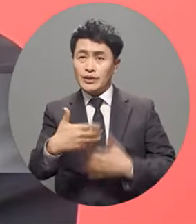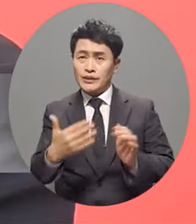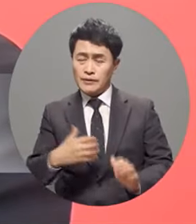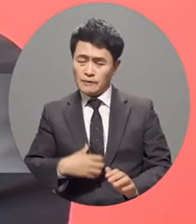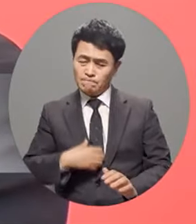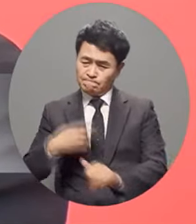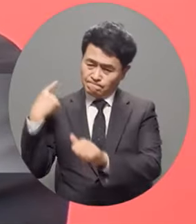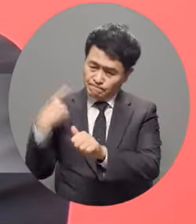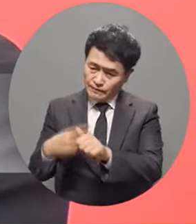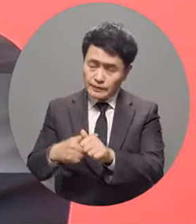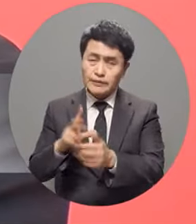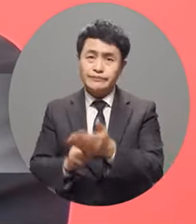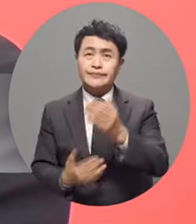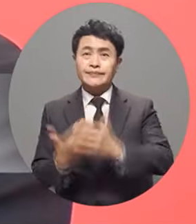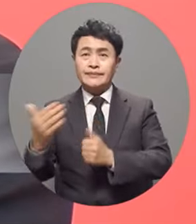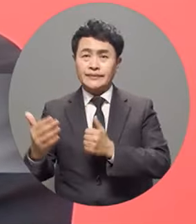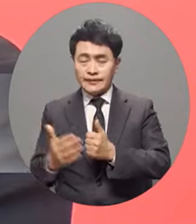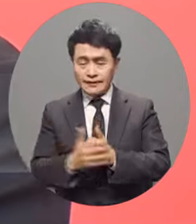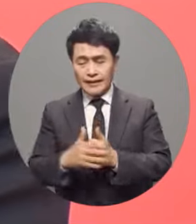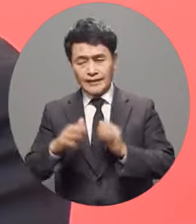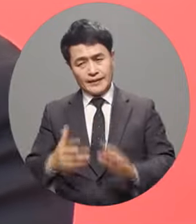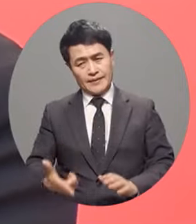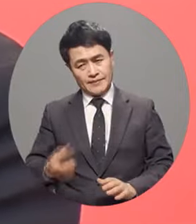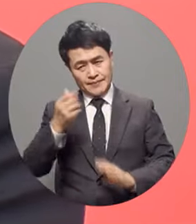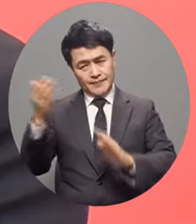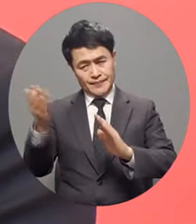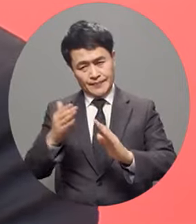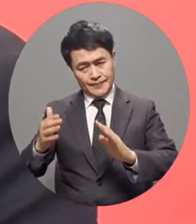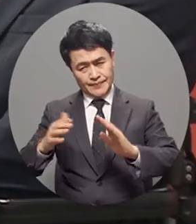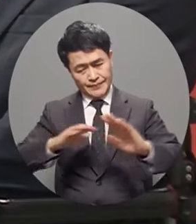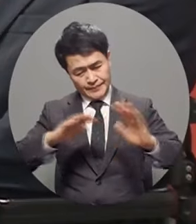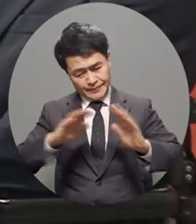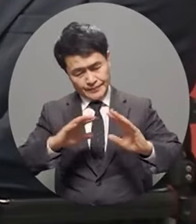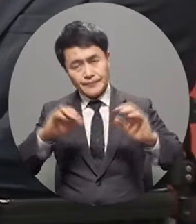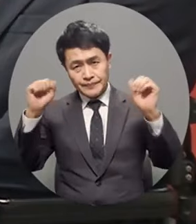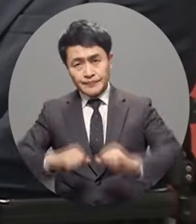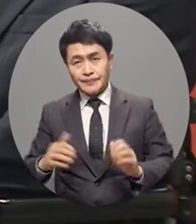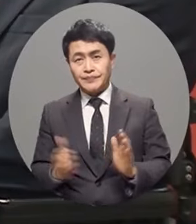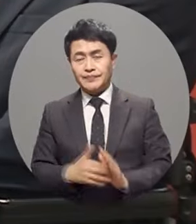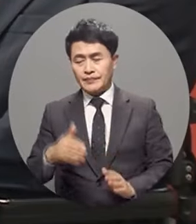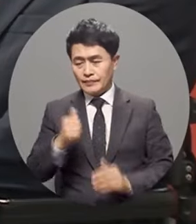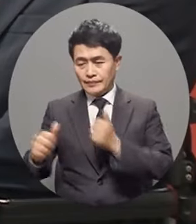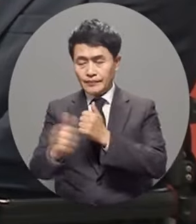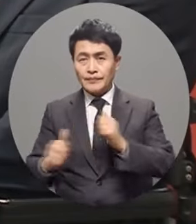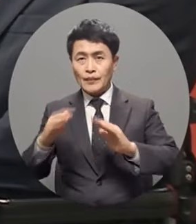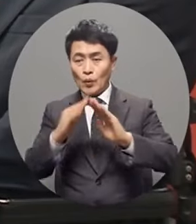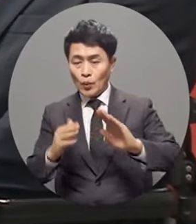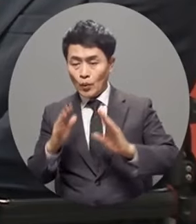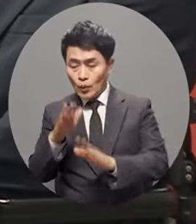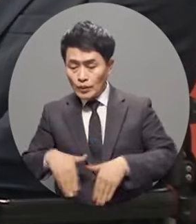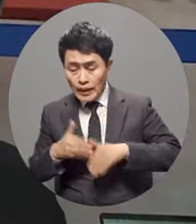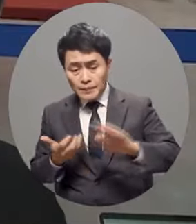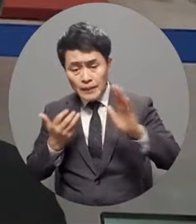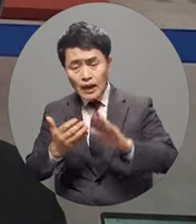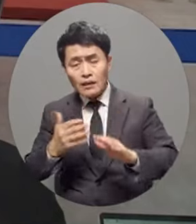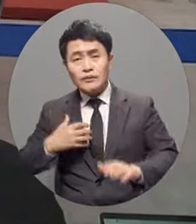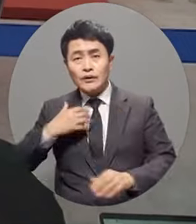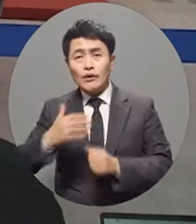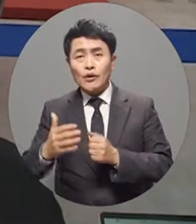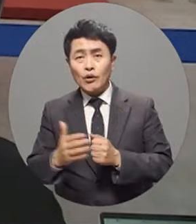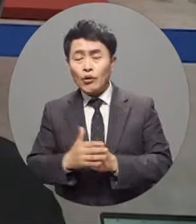막말이 또 드러나자 신속히 공천 취소를 의결했습니다. 한 위원장의 호남 방문 일정도 걱정이었지만